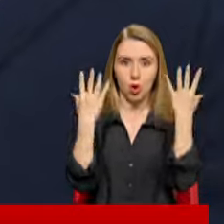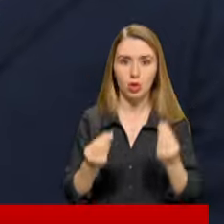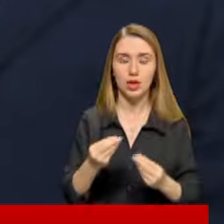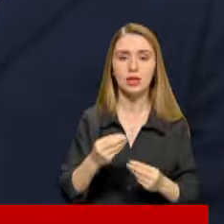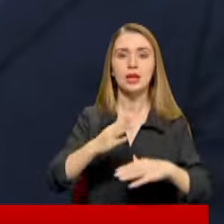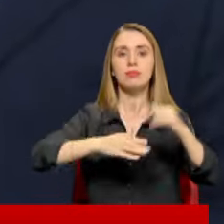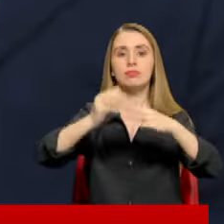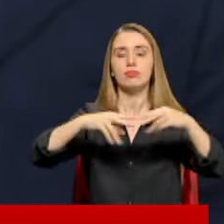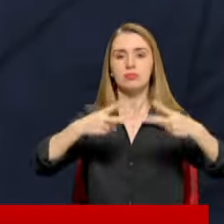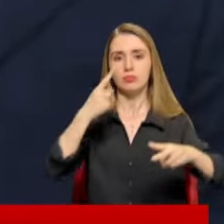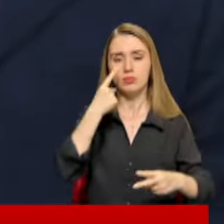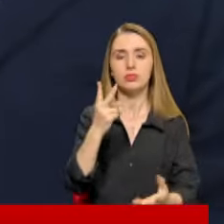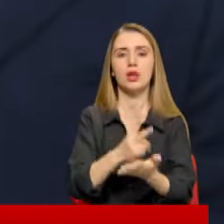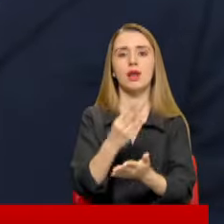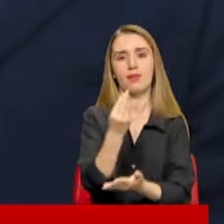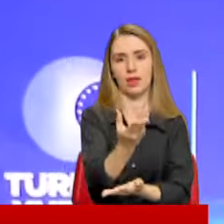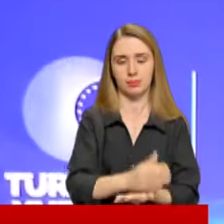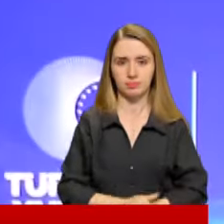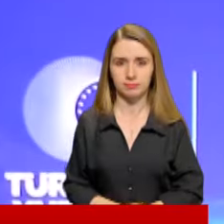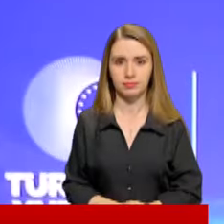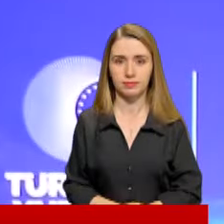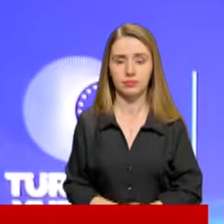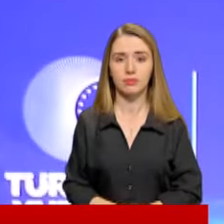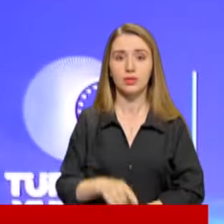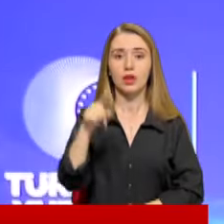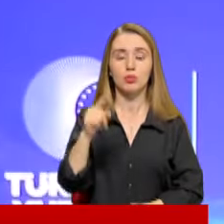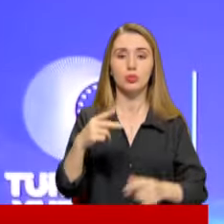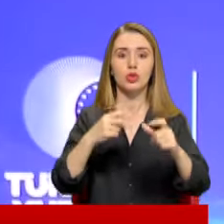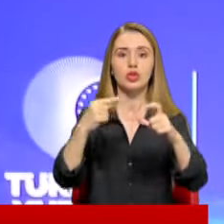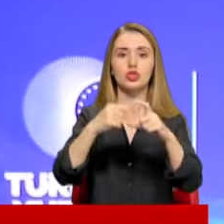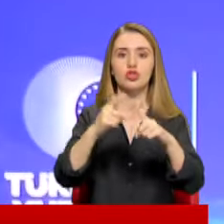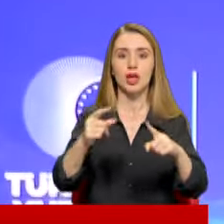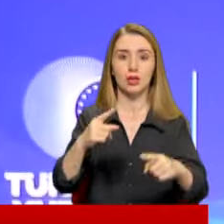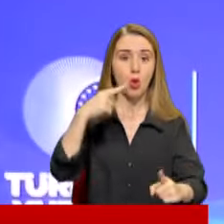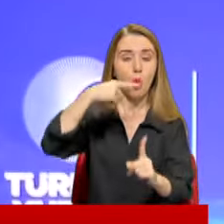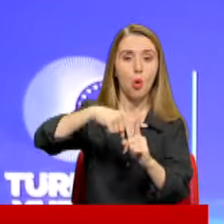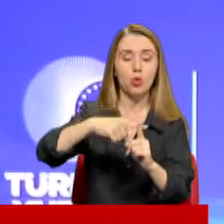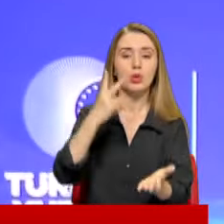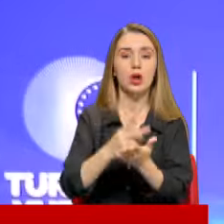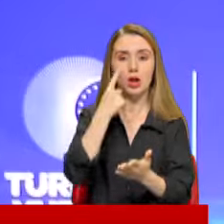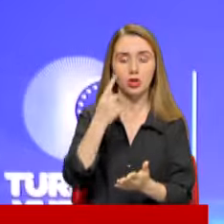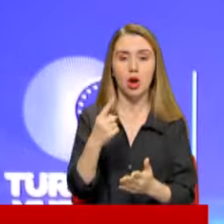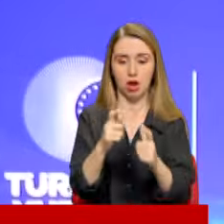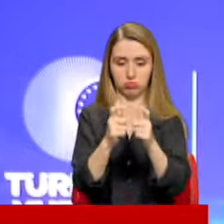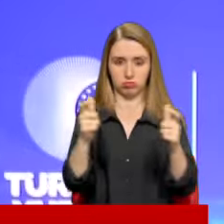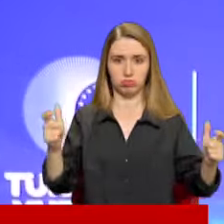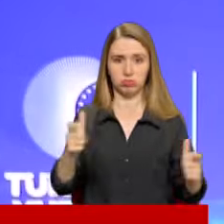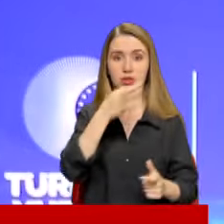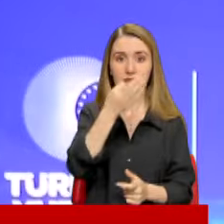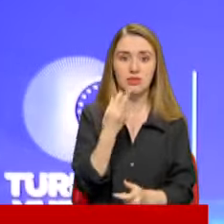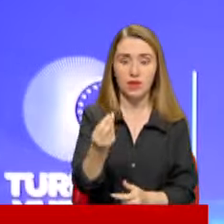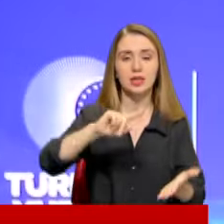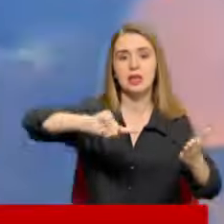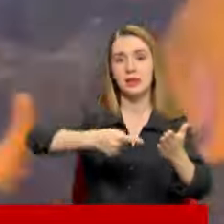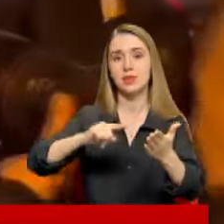imar affı kararında imzası var Murat kurum'un tesisin çet olumlu kararıyla ikinci kapasite artışına verilen izinlerde de